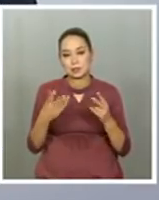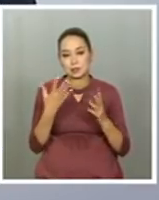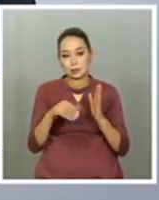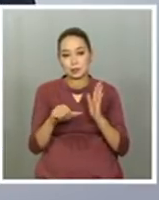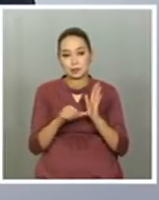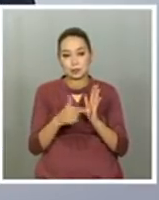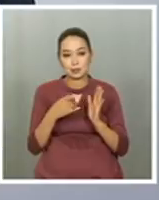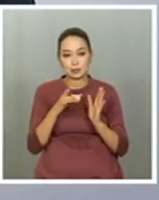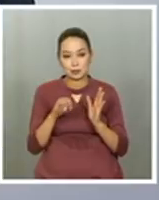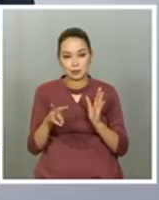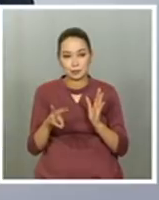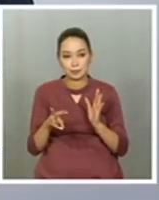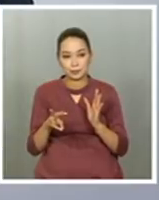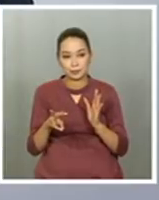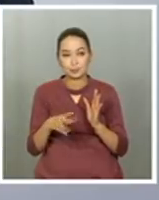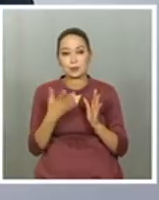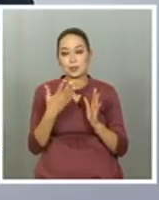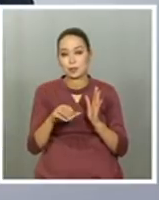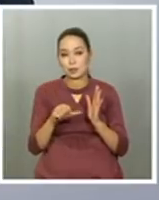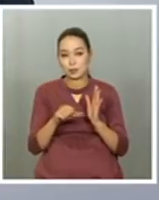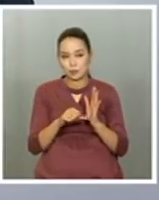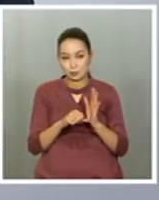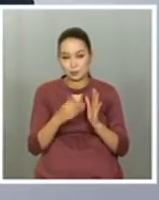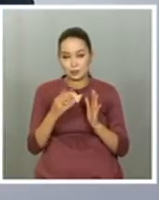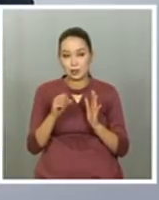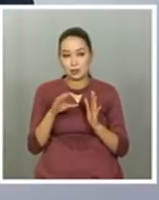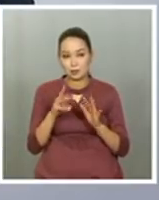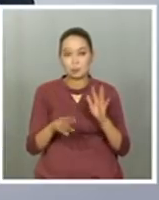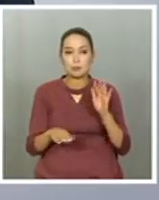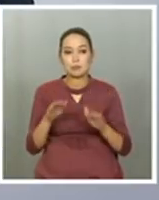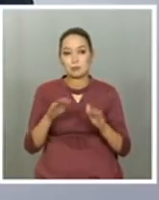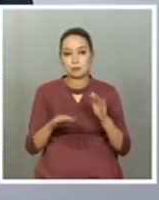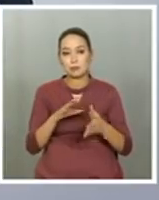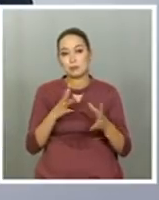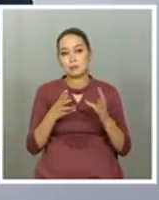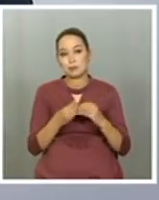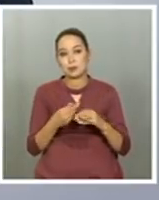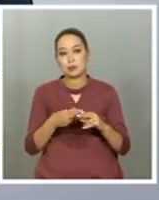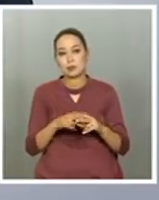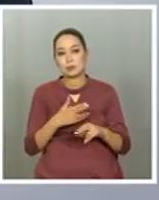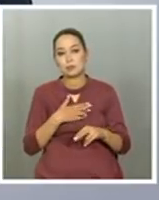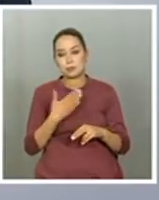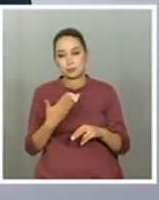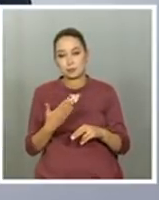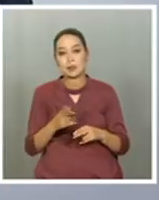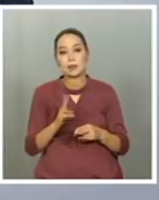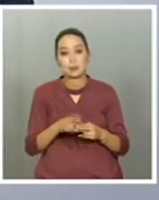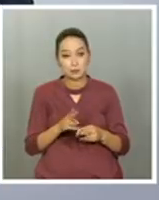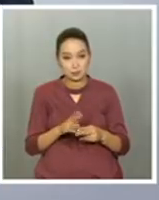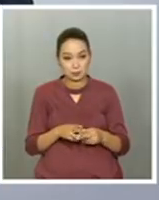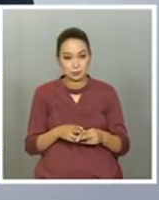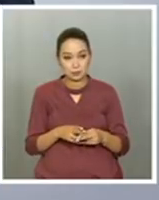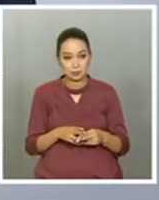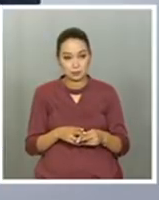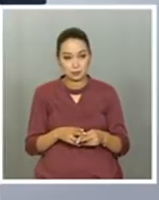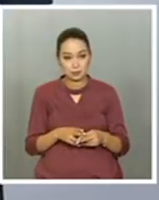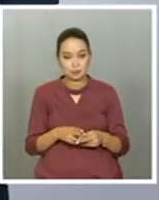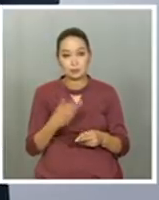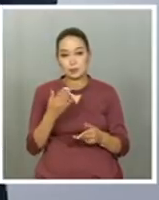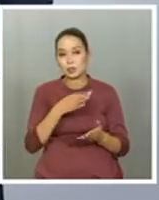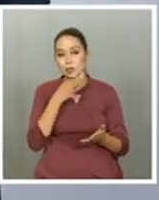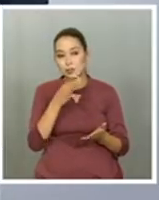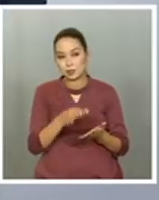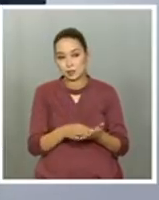екен. 56 шығатын атомдық массасы бар элемент, ол бізде темір. Бұл есептің жауабы